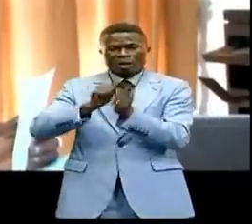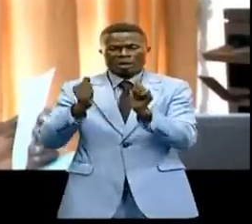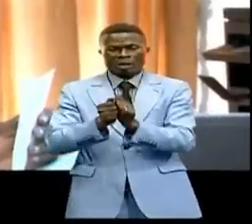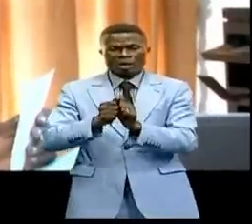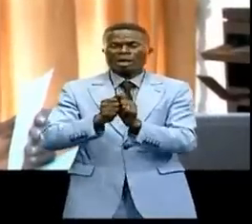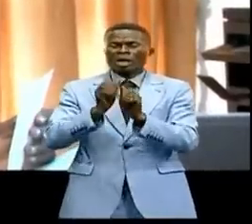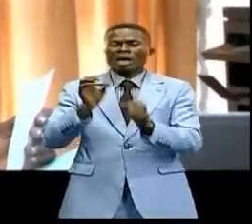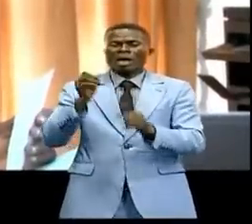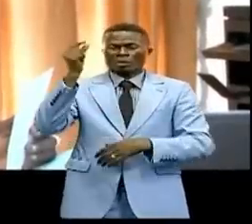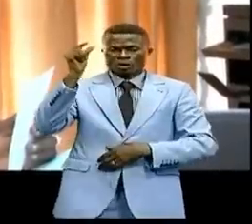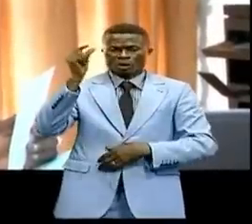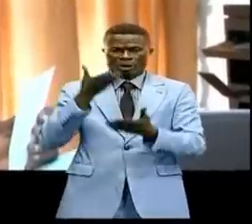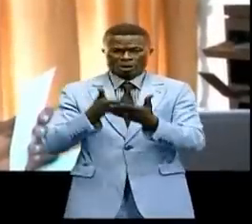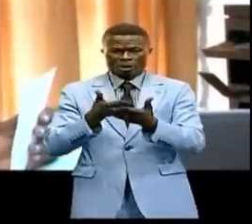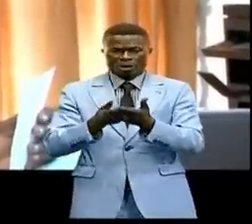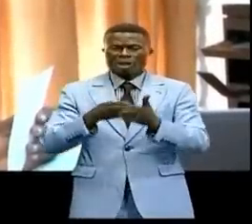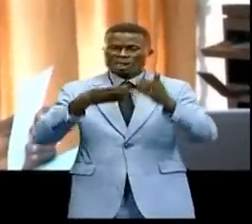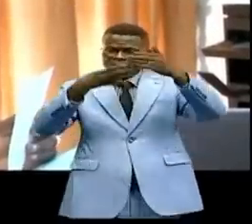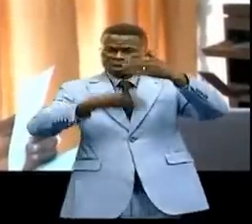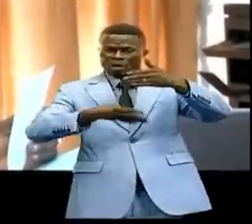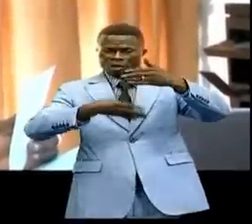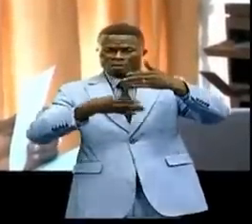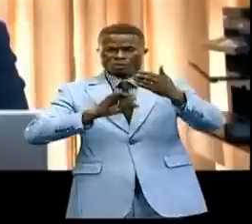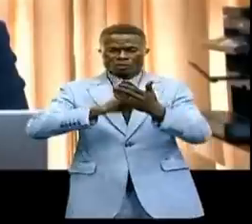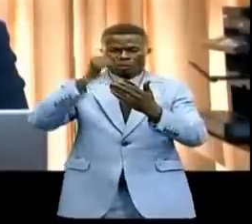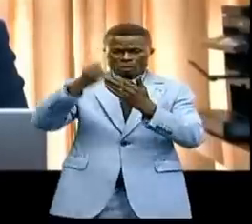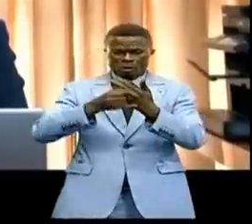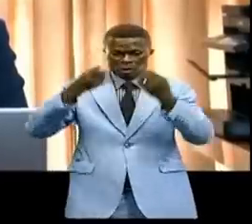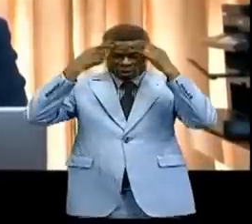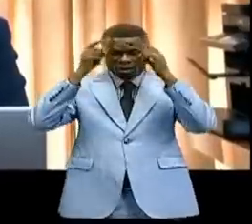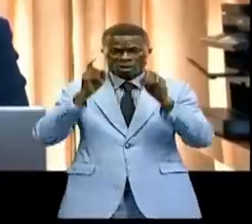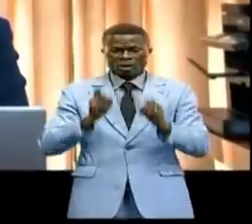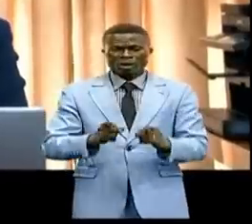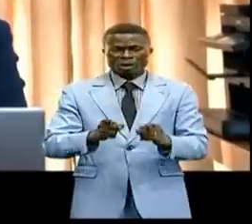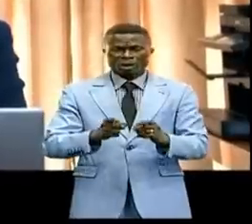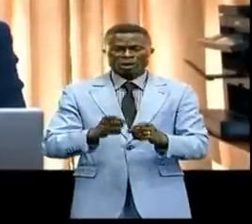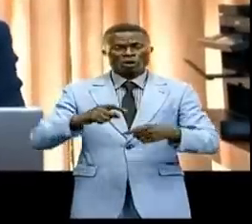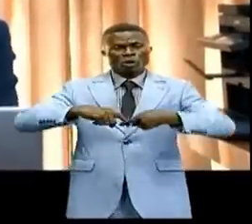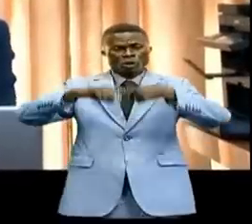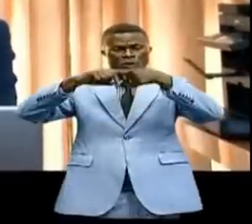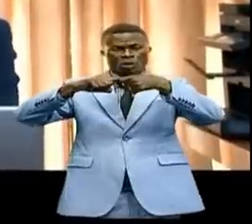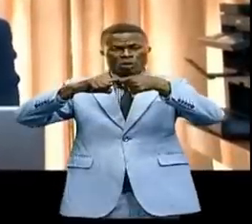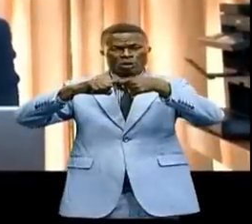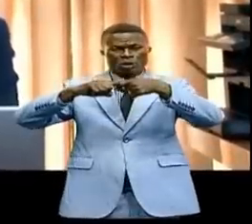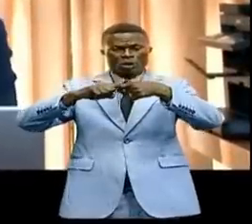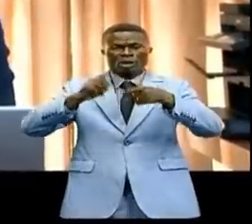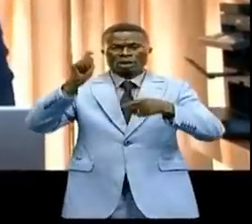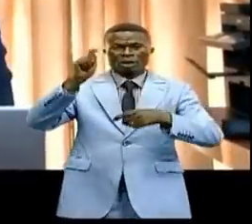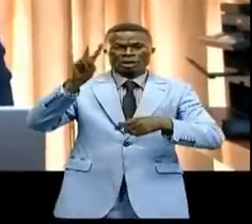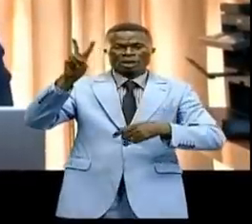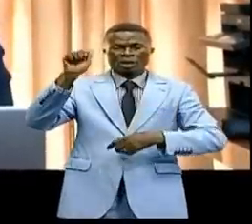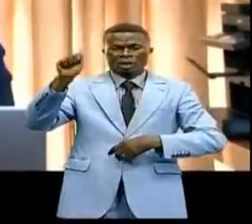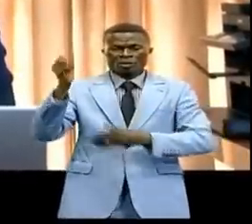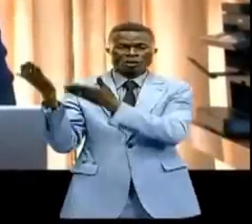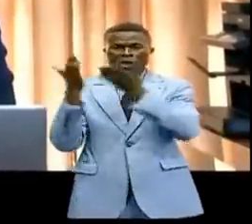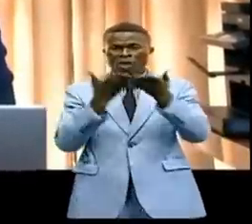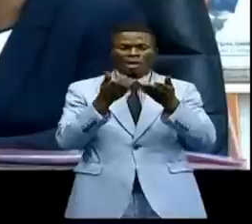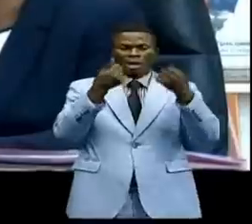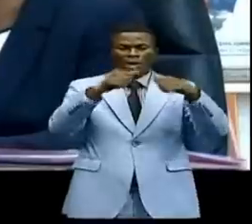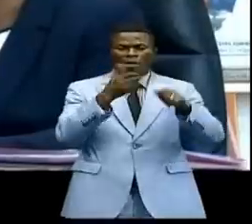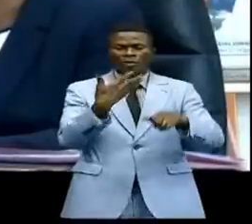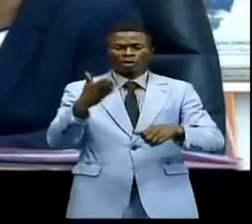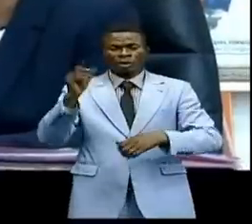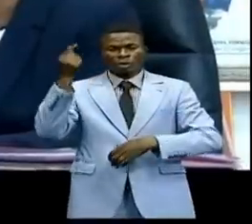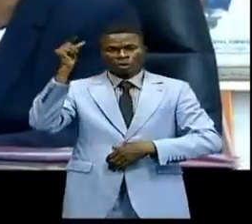première nécessité. 9. Projet de décret portant suspension de la TVA à l'importation et à la vente de certains